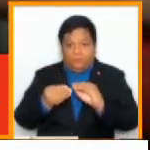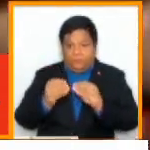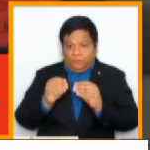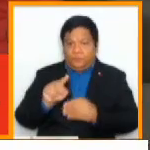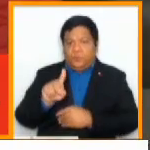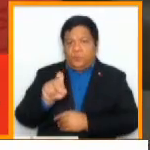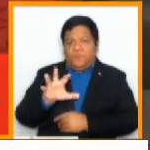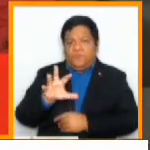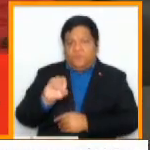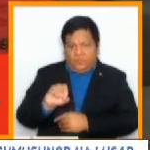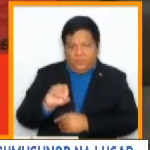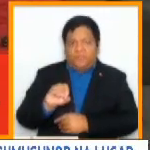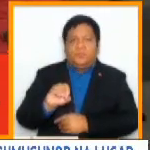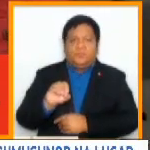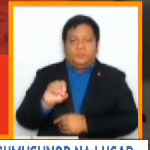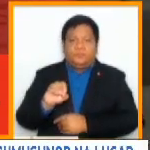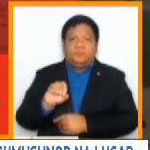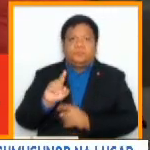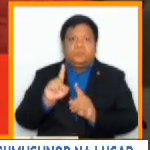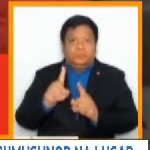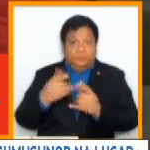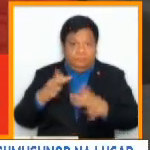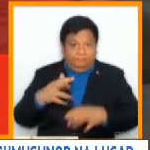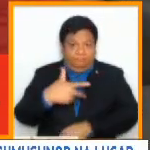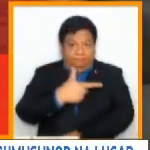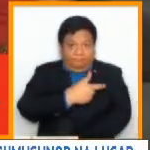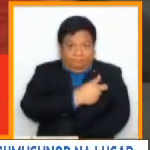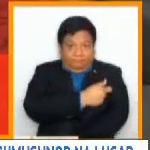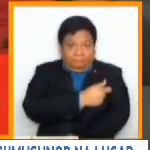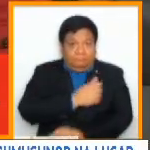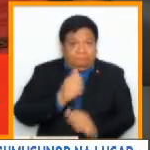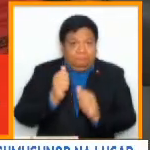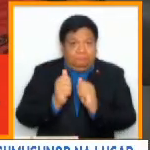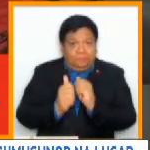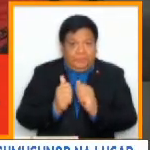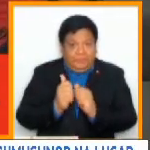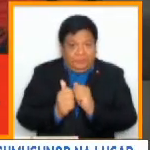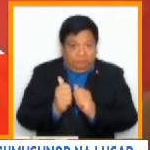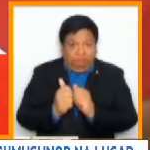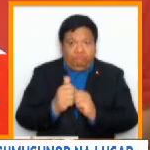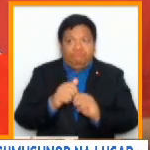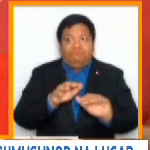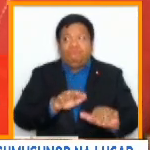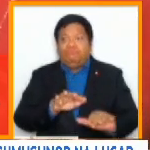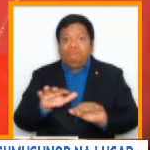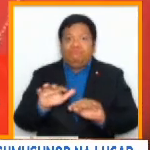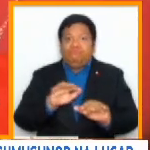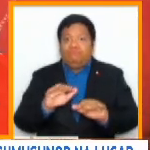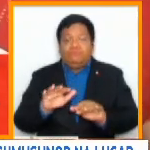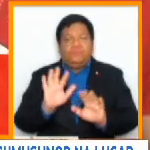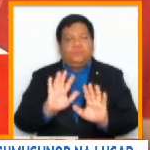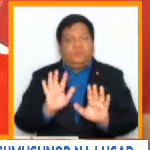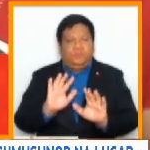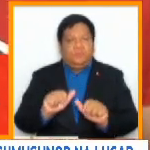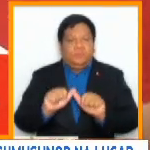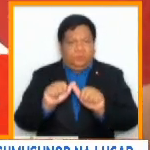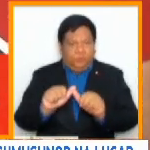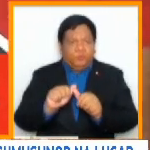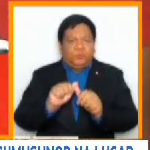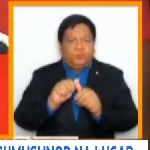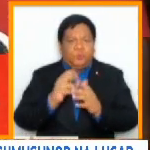pila. Pero kahit mabakunahan na, hindi naman daw ibig sabihin na magiging kampante na siya. Sa bahay pa lang din, pag umaalis lang